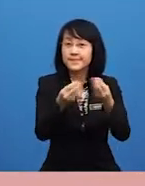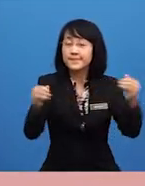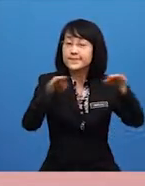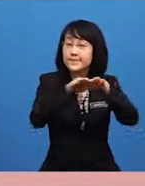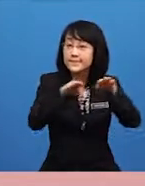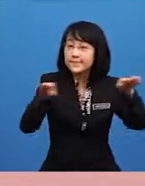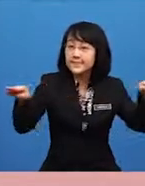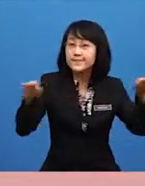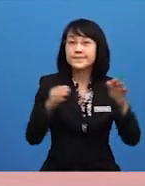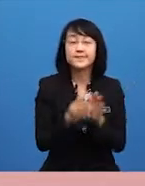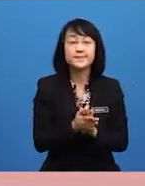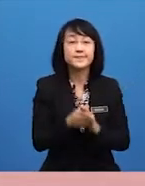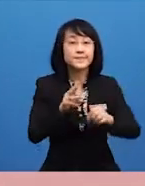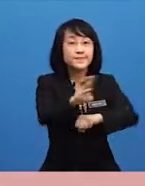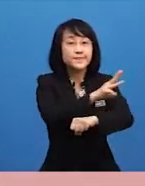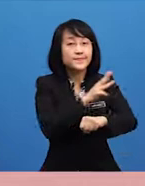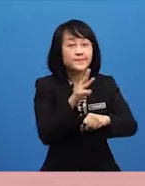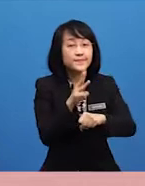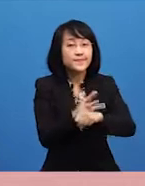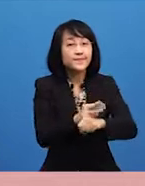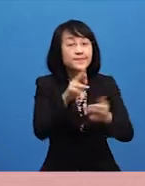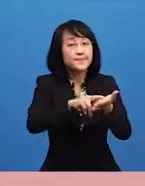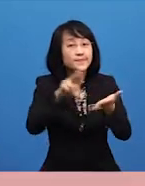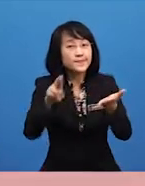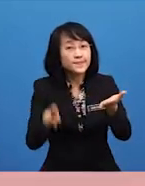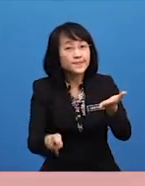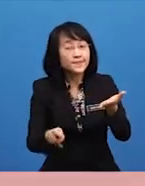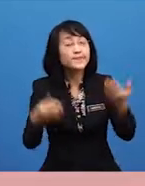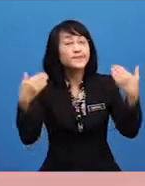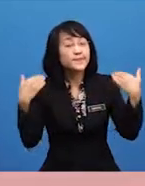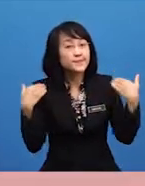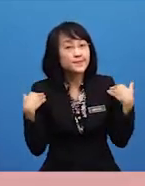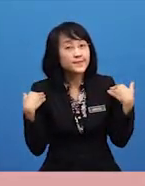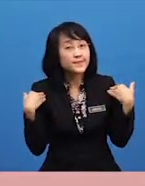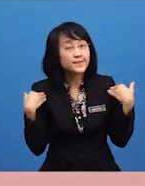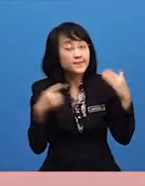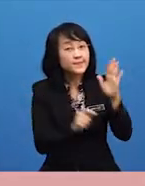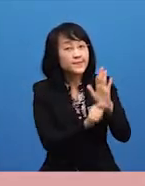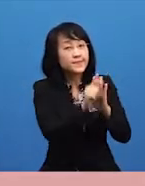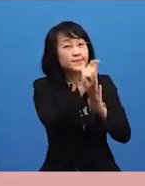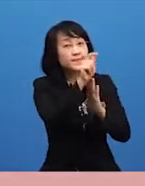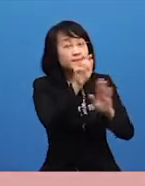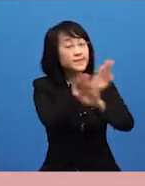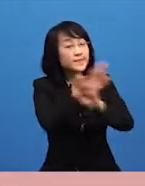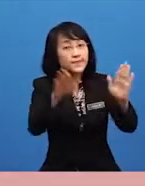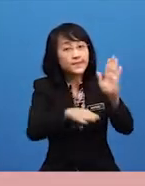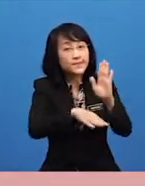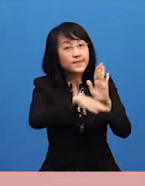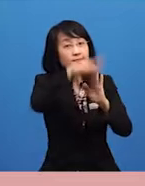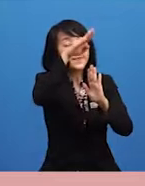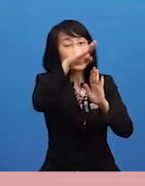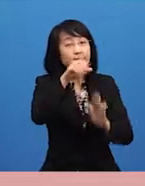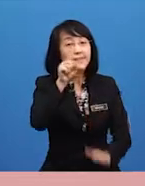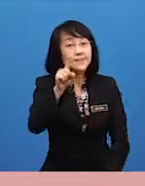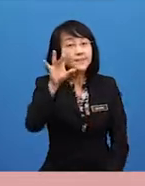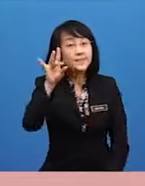pamah ialah kawasan yang rendah dan mempunyai ketinggian tidak melebihi